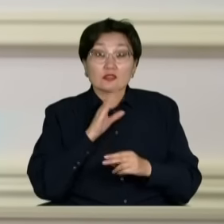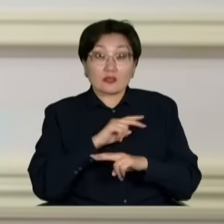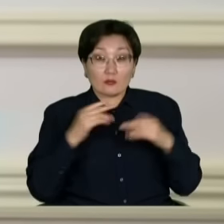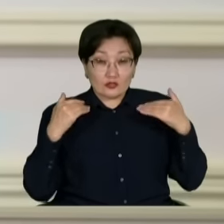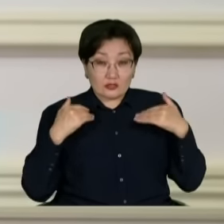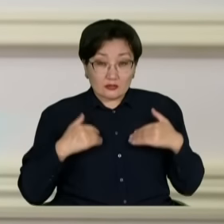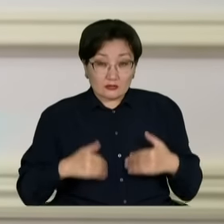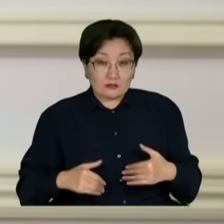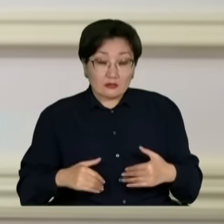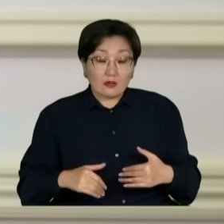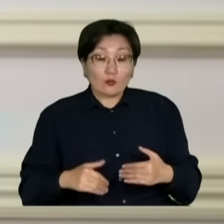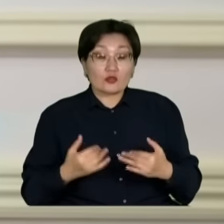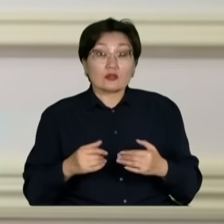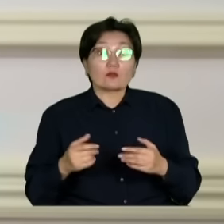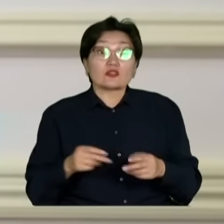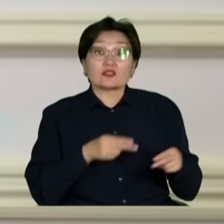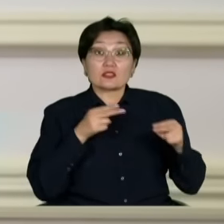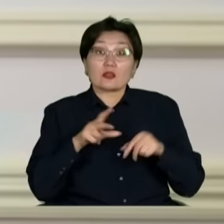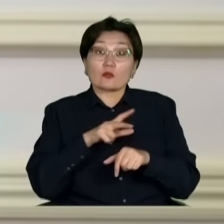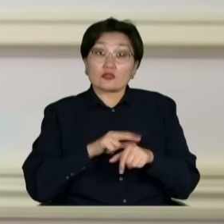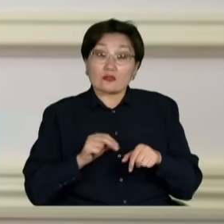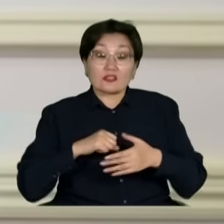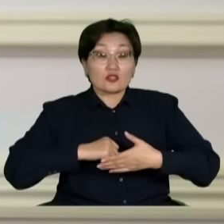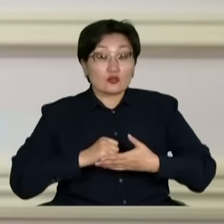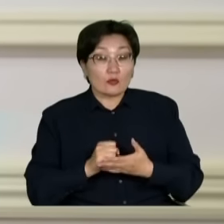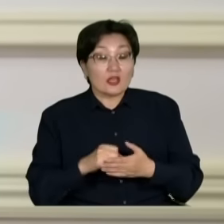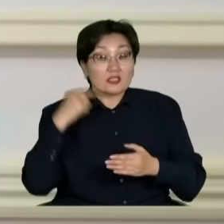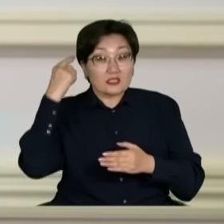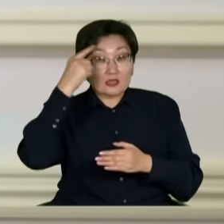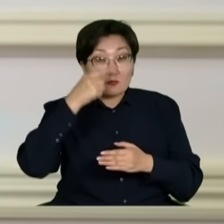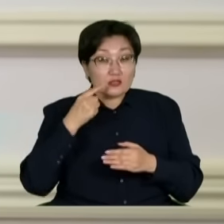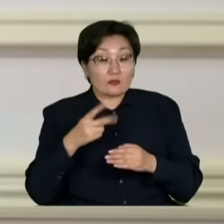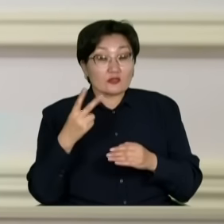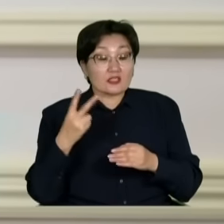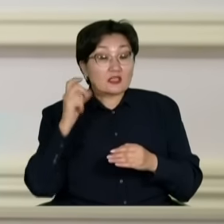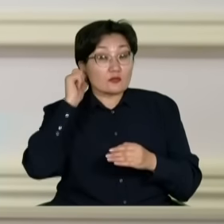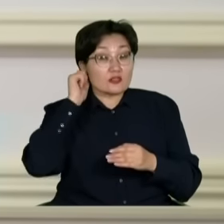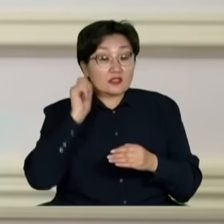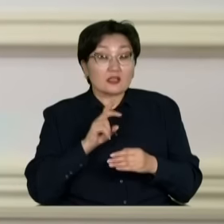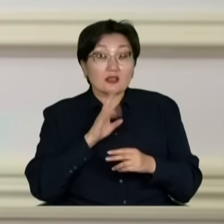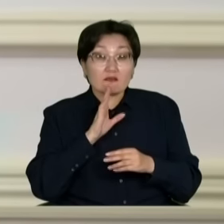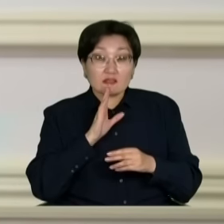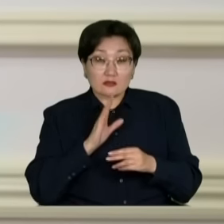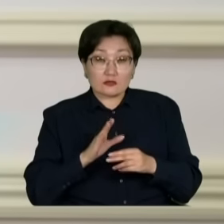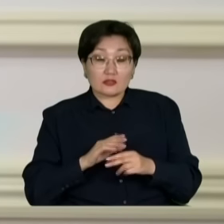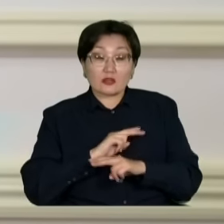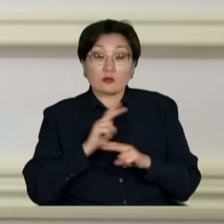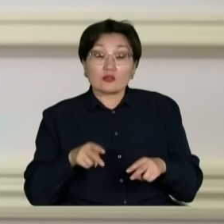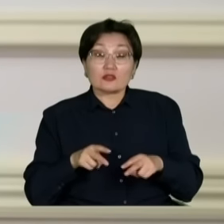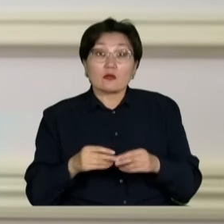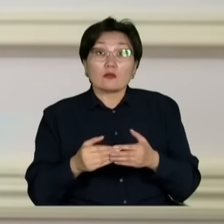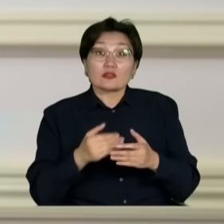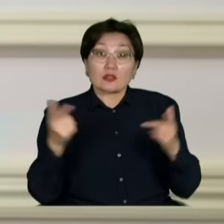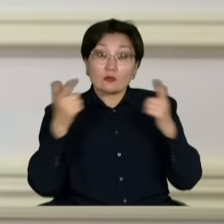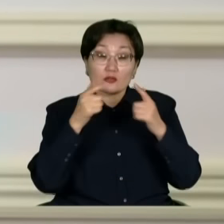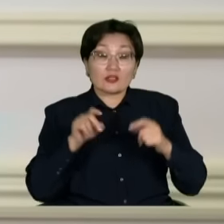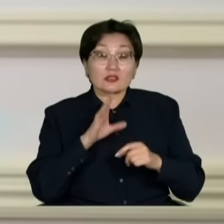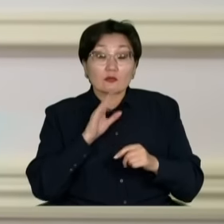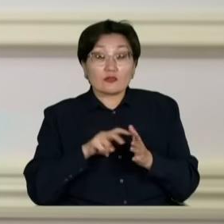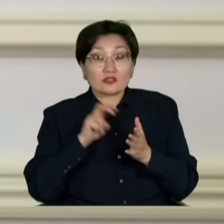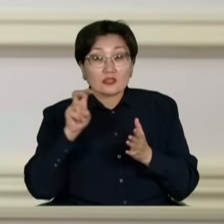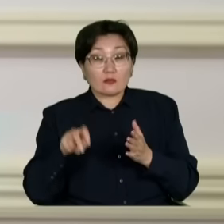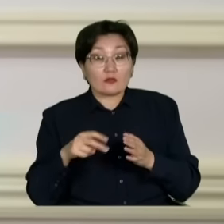признаков ни по прибытию полицейских установлена личность двадцати двухлетней погибший по предварительным данным девушка упала